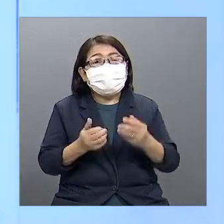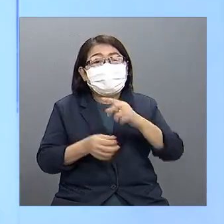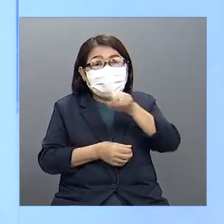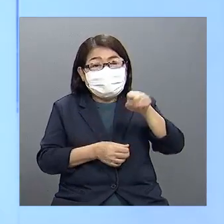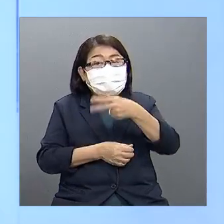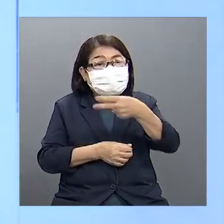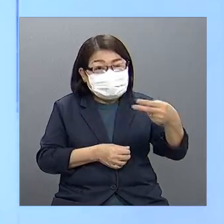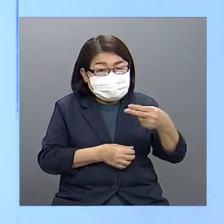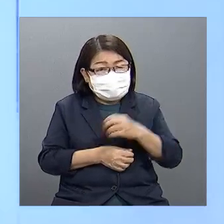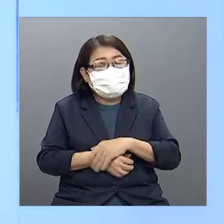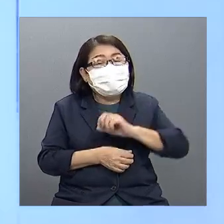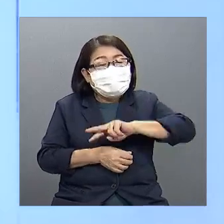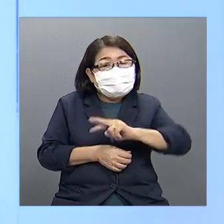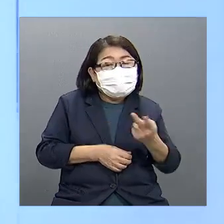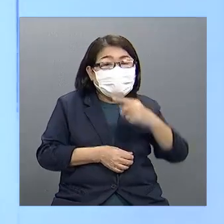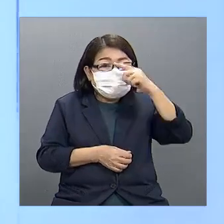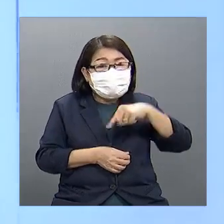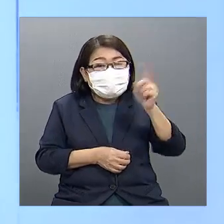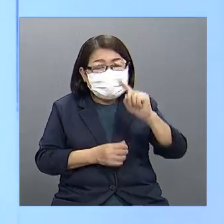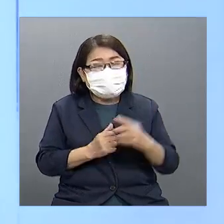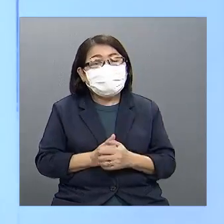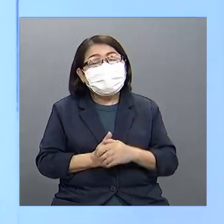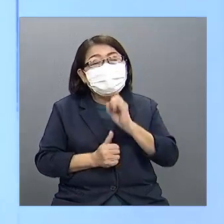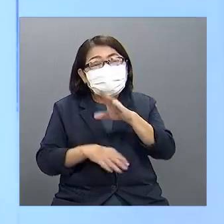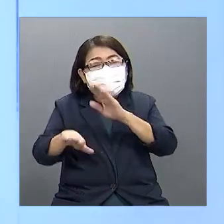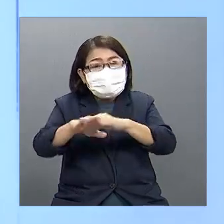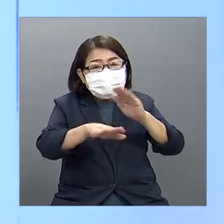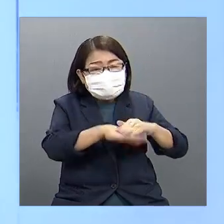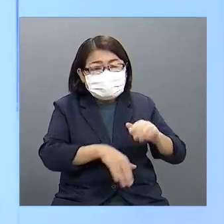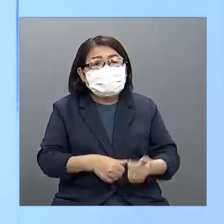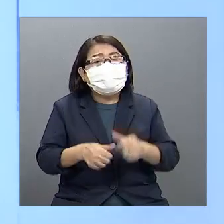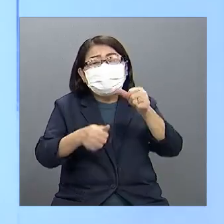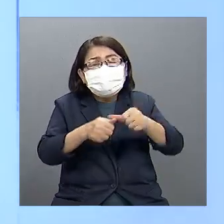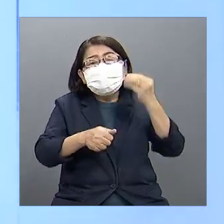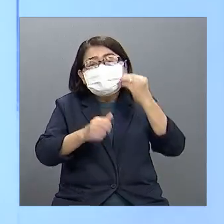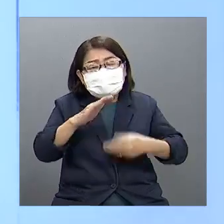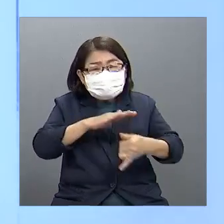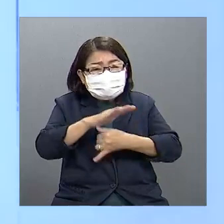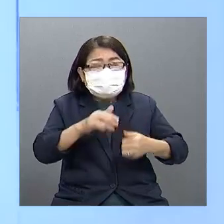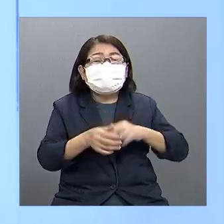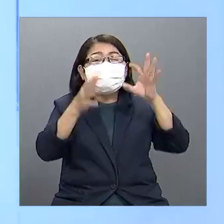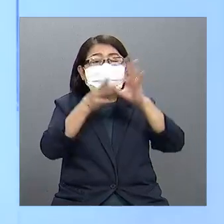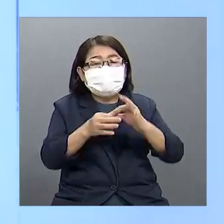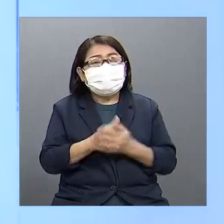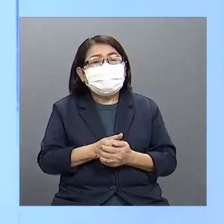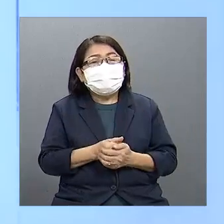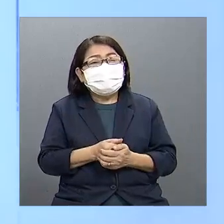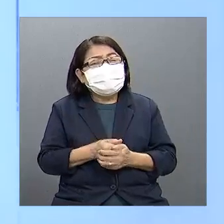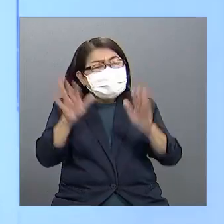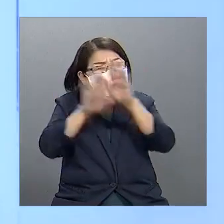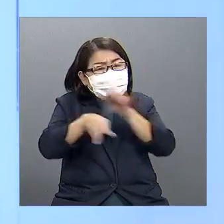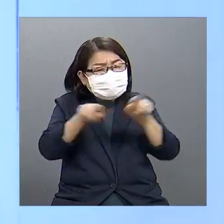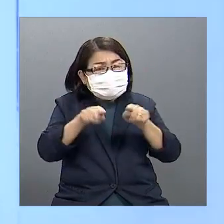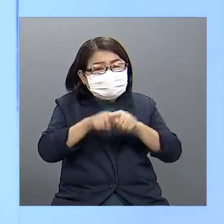บี้นี่นะคะเป็นสำนวนที่ใช้เรียกเด็กๆที่เติบโตในยุคสงครามที่เขาจะต้องอยู่ในหลุมหลบภัยค่ะถ้ามาเทียบกับ